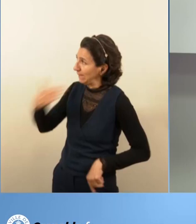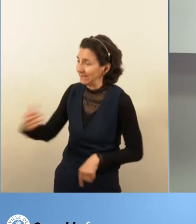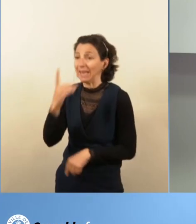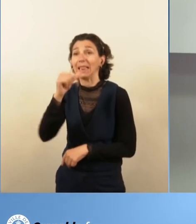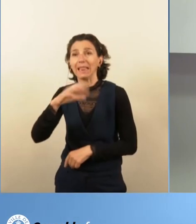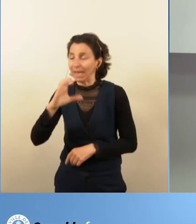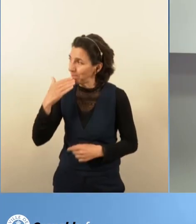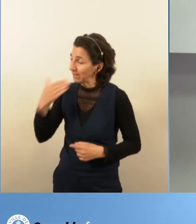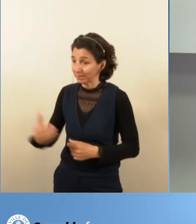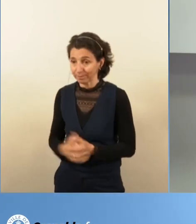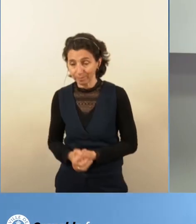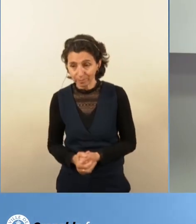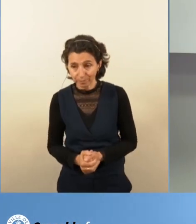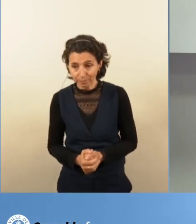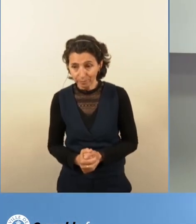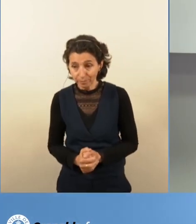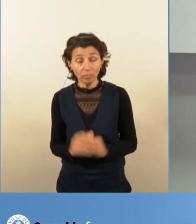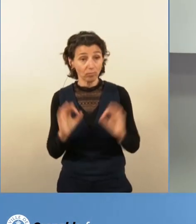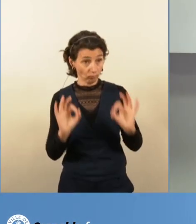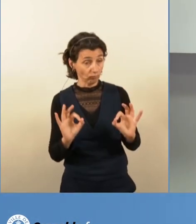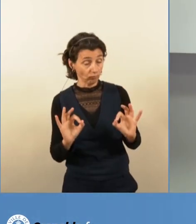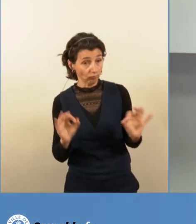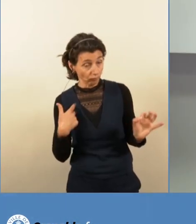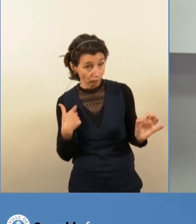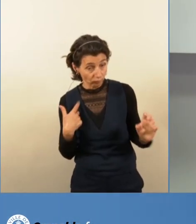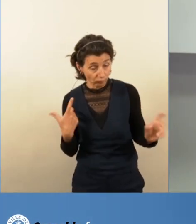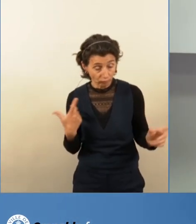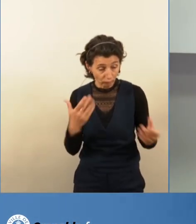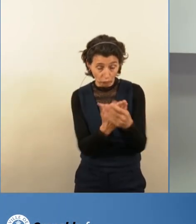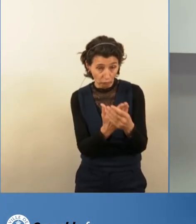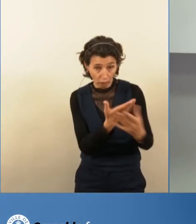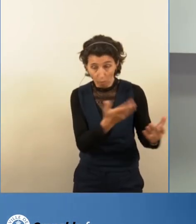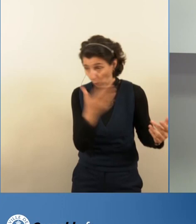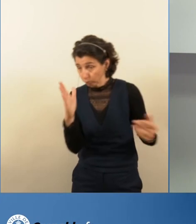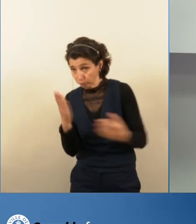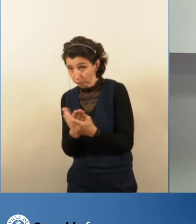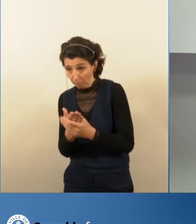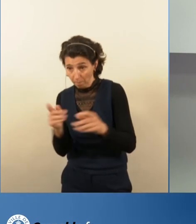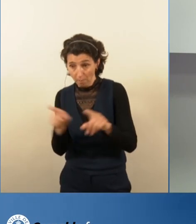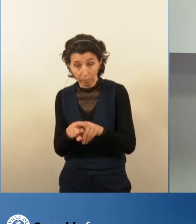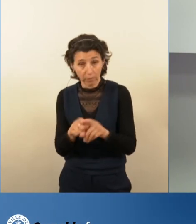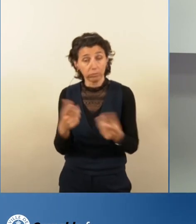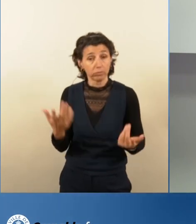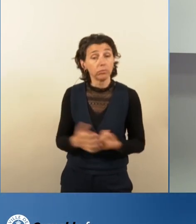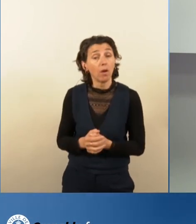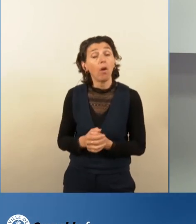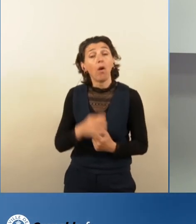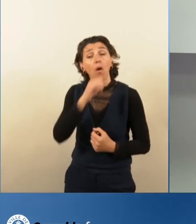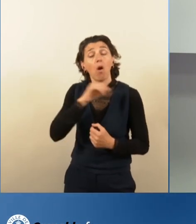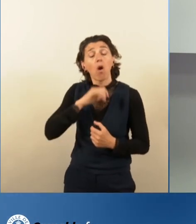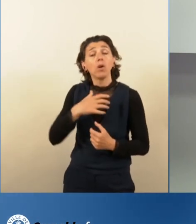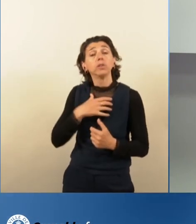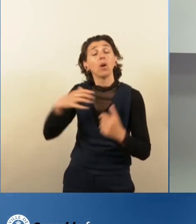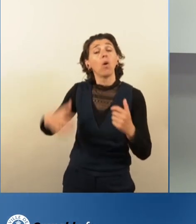je partage effectivement sur ce dossier comme sur d'autres campagnes nous sommes aussi en dossier avec l'ancien hôtel de ville les